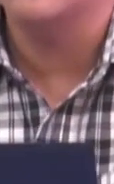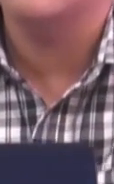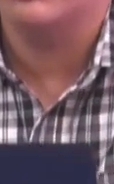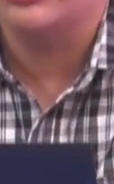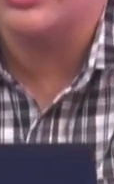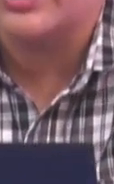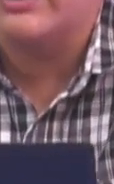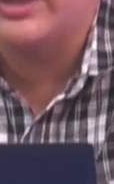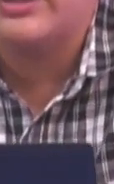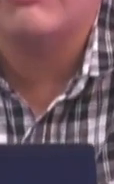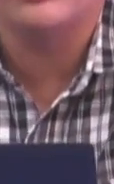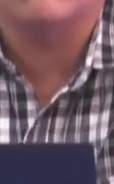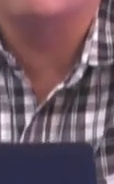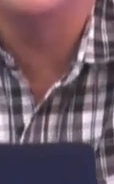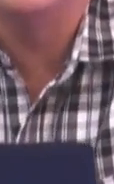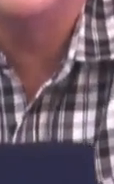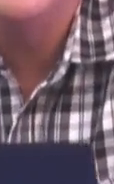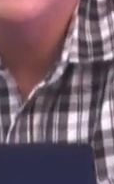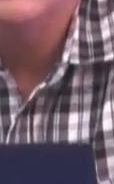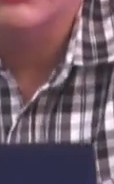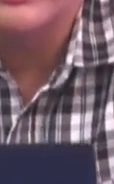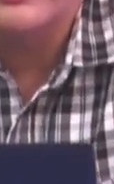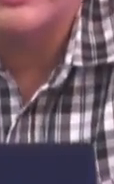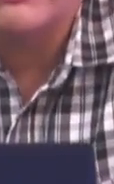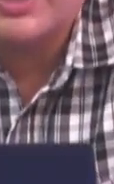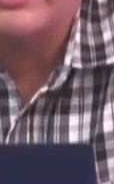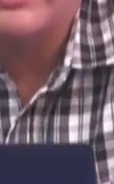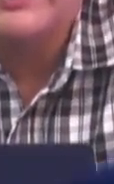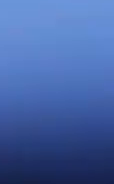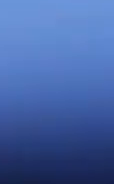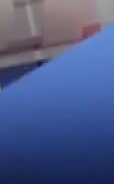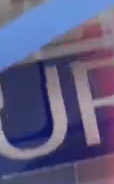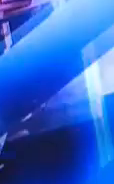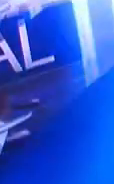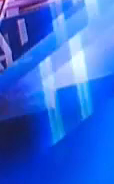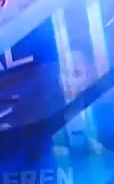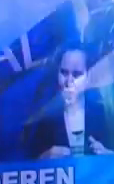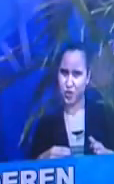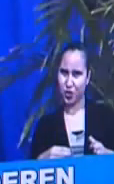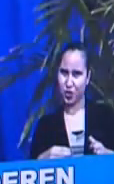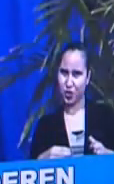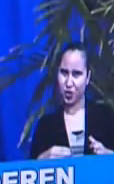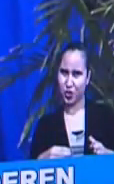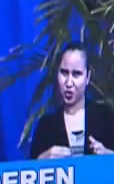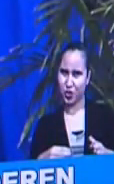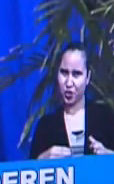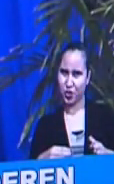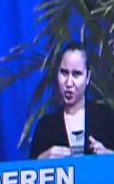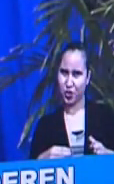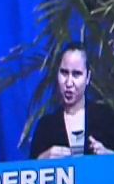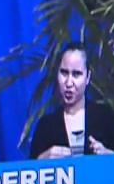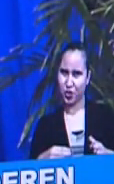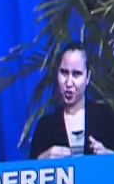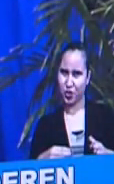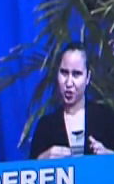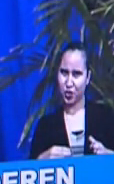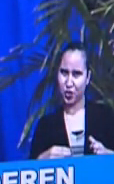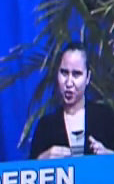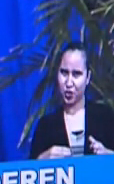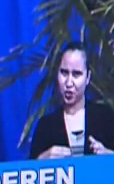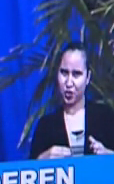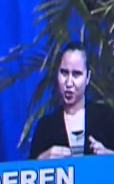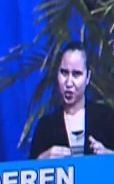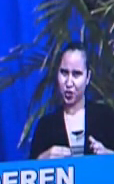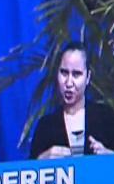importen te kunnen garanderen voor de komende drie tot zes maanden aan de andere kant moet het ministerie de bedrijven